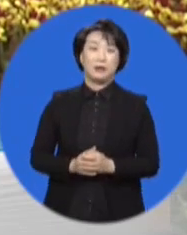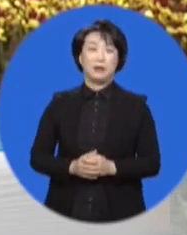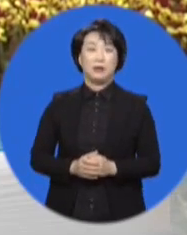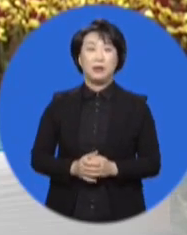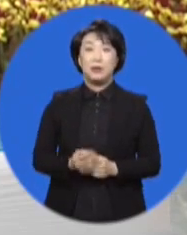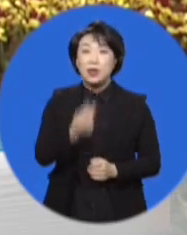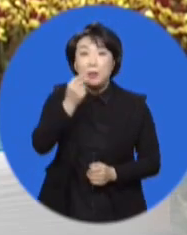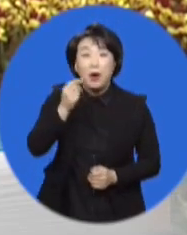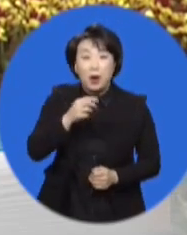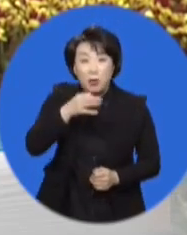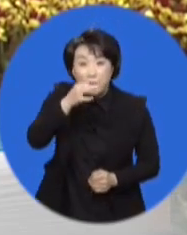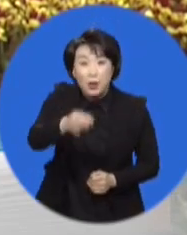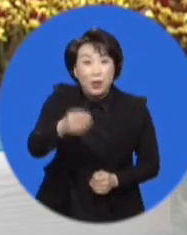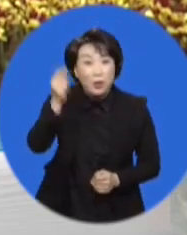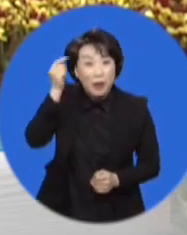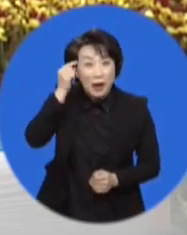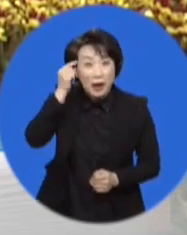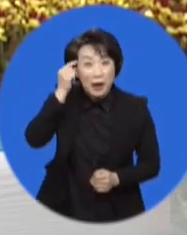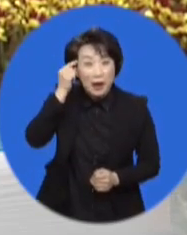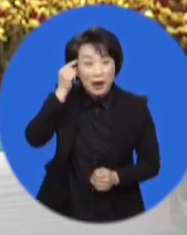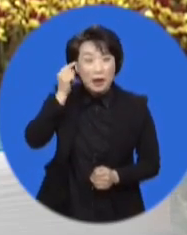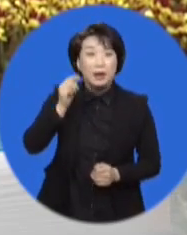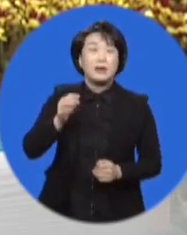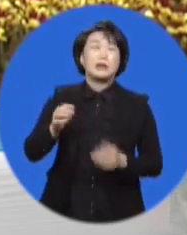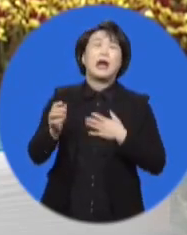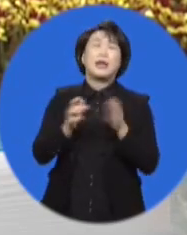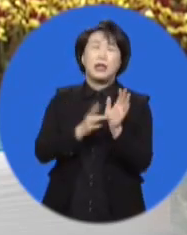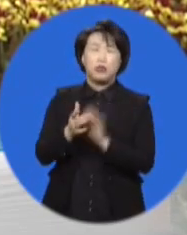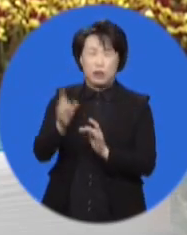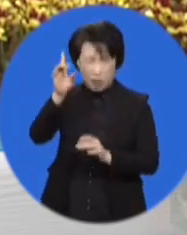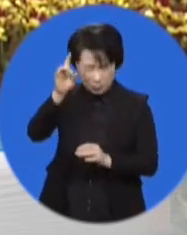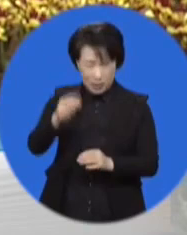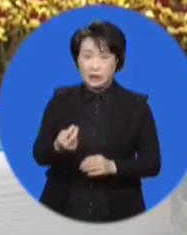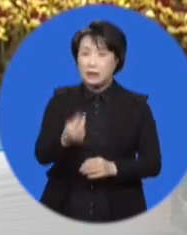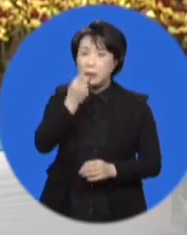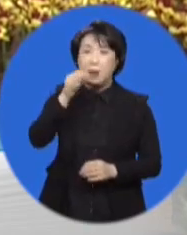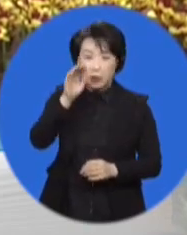왜 생명이라고 소리쳤느냐? 나만이 생명이야.